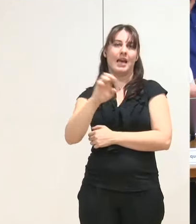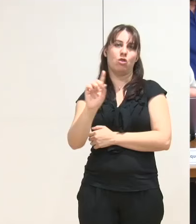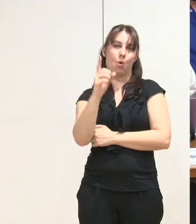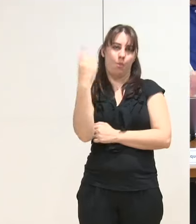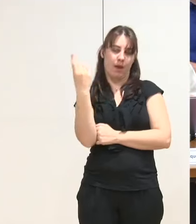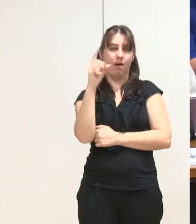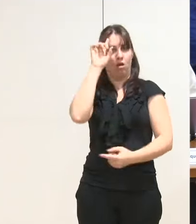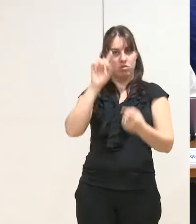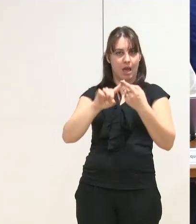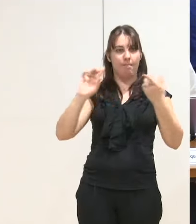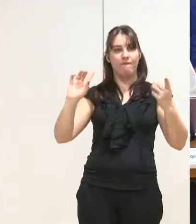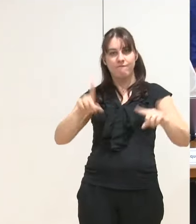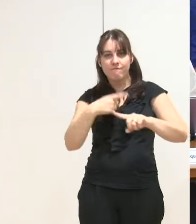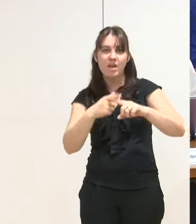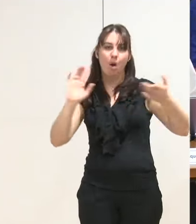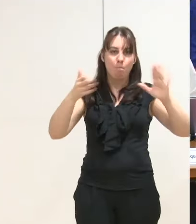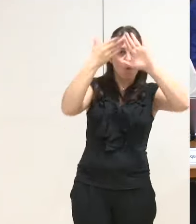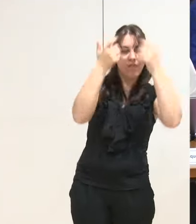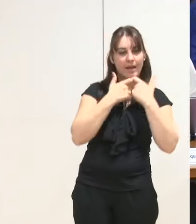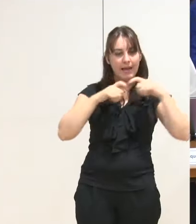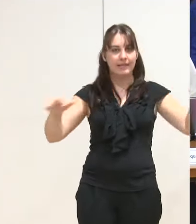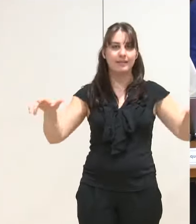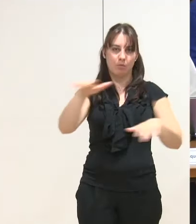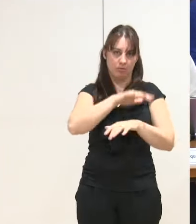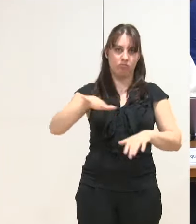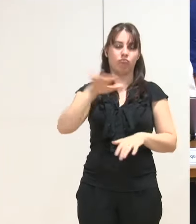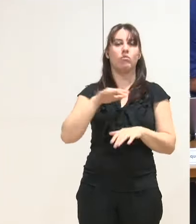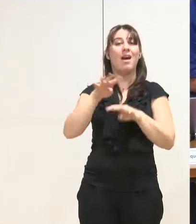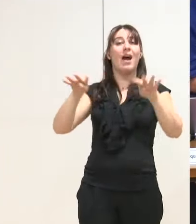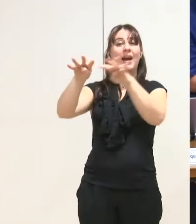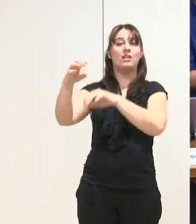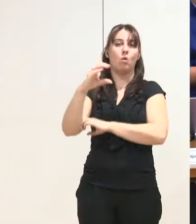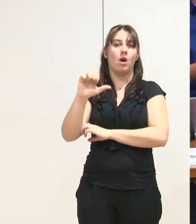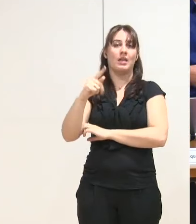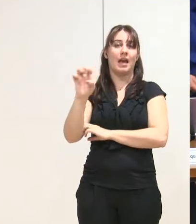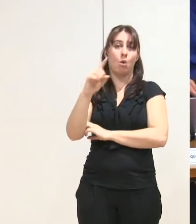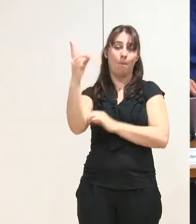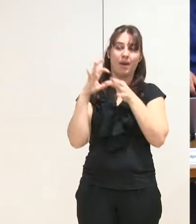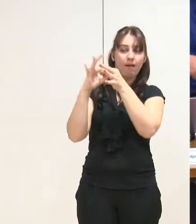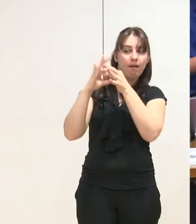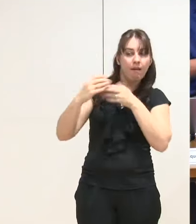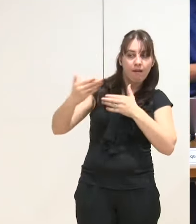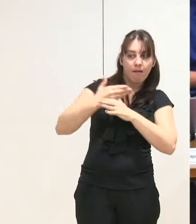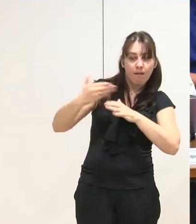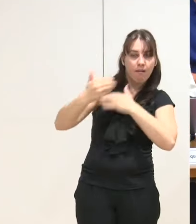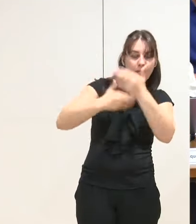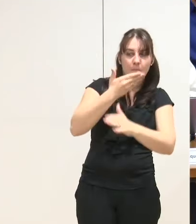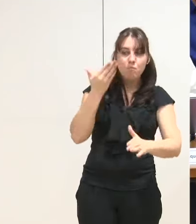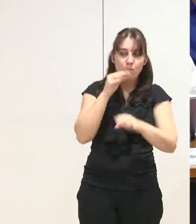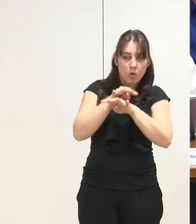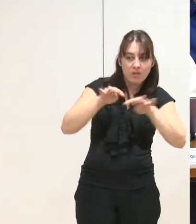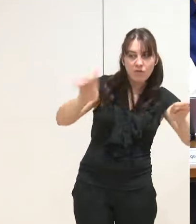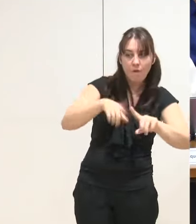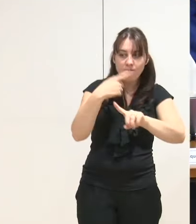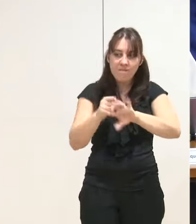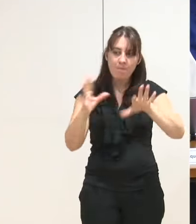accès sur la montagne et nous aurons des échanges réguliers avec canopé pour voir dans quelles conditions améliorer la diffusion et améliorer le travail